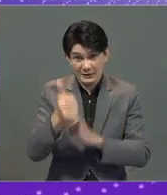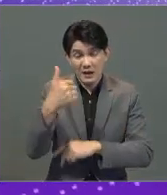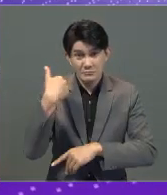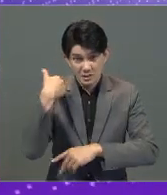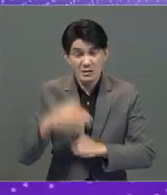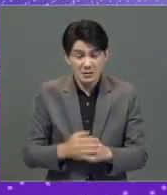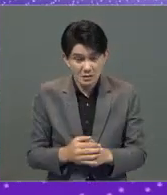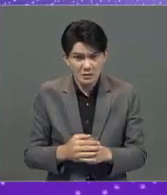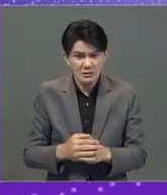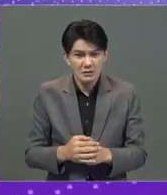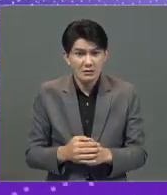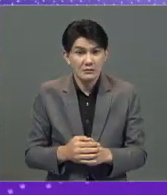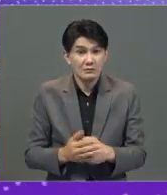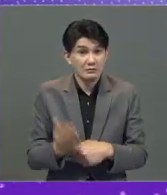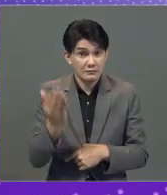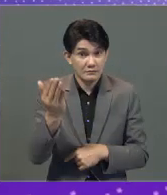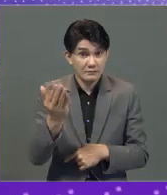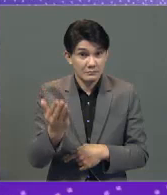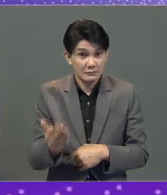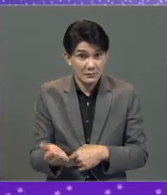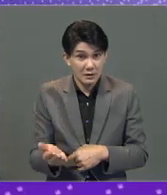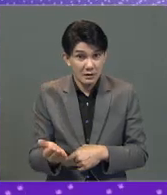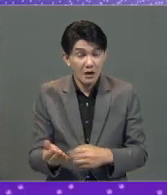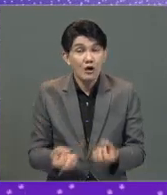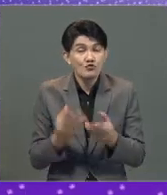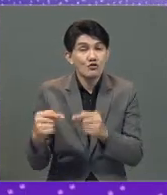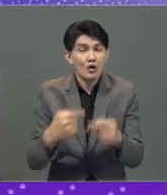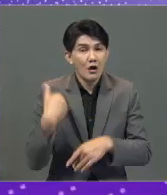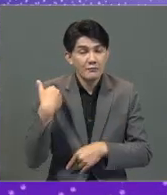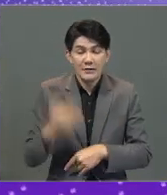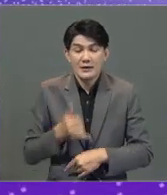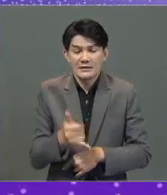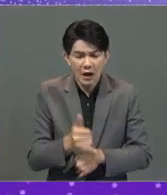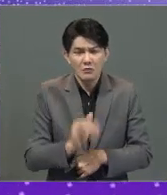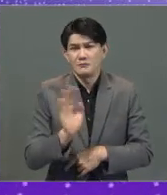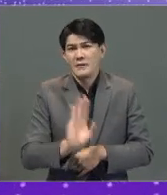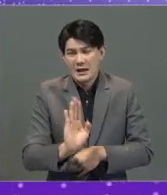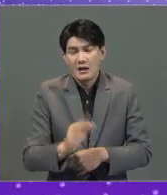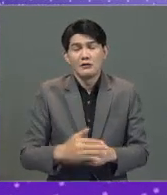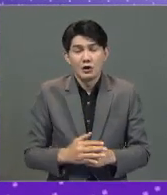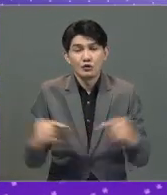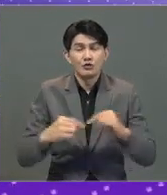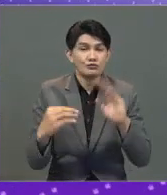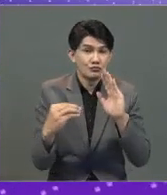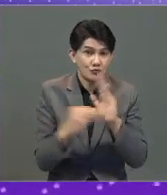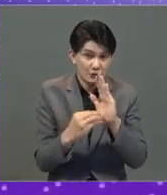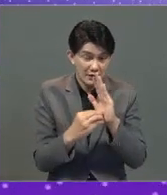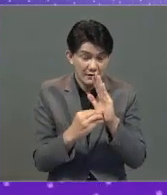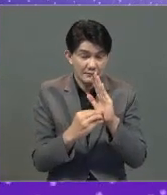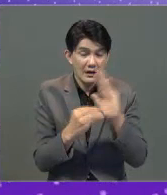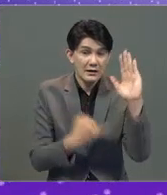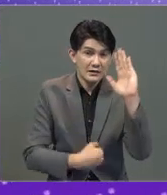ที่มากขึ้นมาแบบนี้นะคะอันนี้เป็นสถานที่ที่มีการส่งต่อบอกว่าให้หลีกเลี่ยงพื้นที่แออัดมีทั้งในพื้นที่